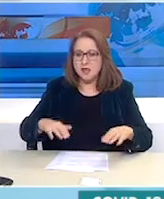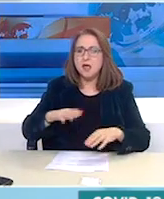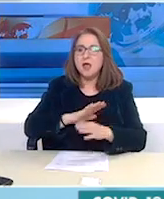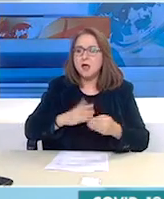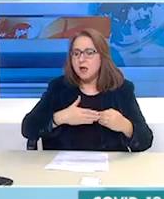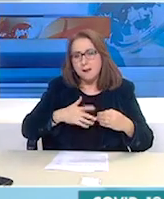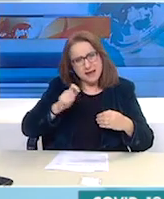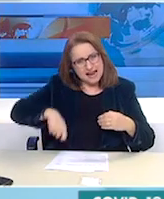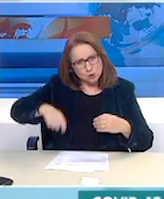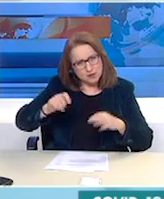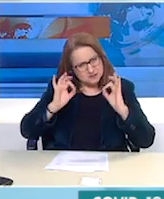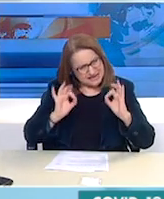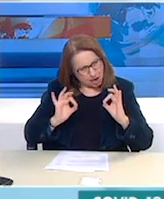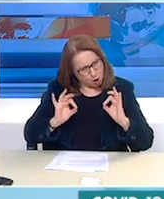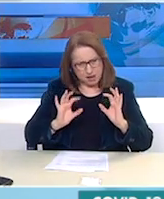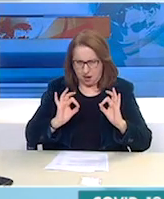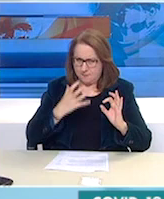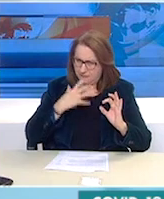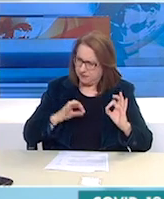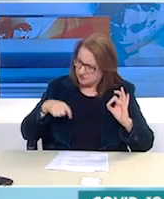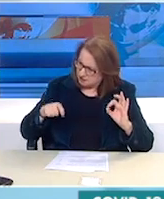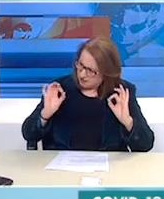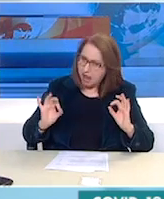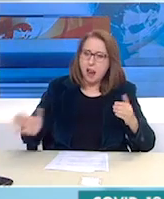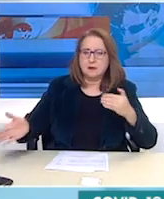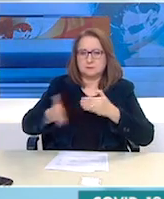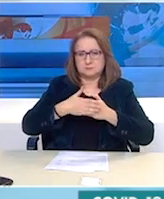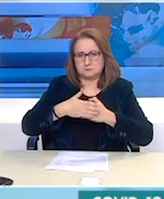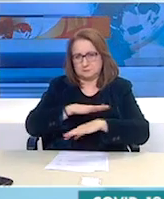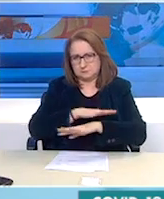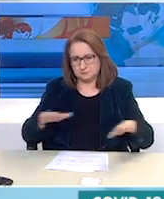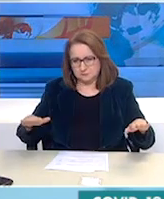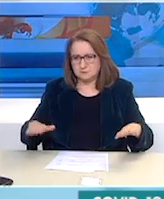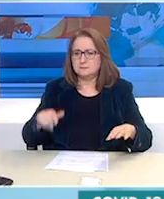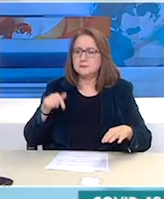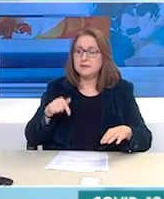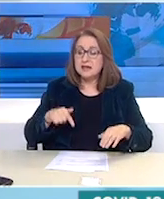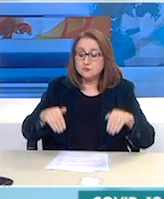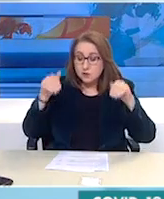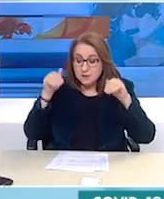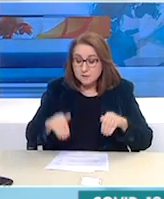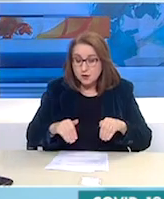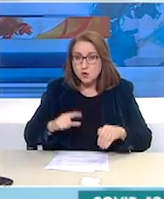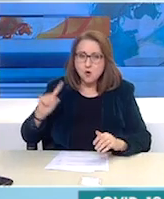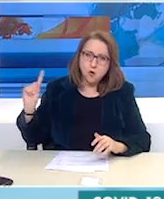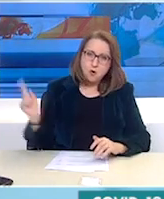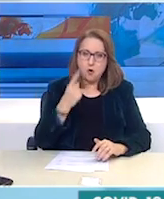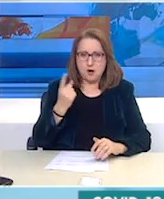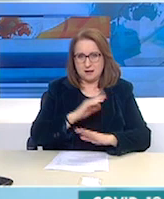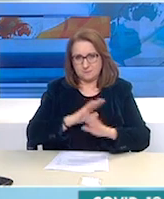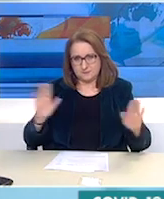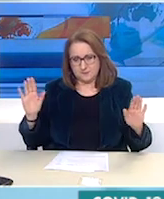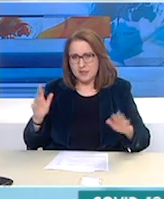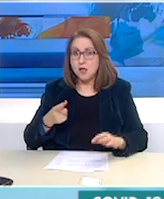Οι αποφάσεις της διαρκούς Ιεράς Συνόδου είναι ξεκάθαρες και είναι για να τηρούνται και να ισχύουν για όλους χωρίς εξαιρέσεις. Η